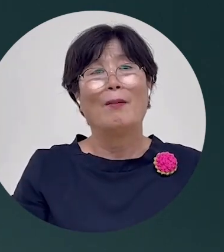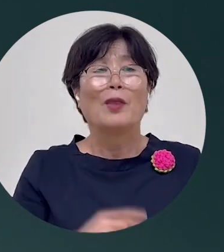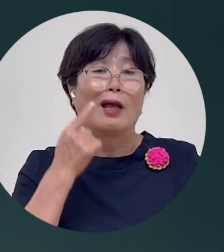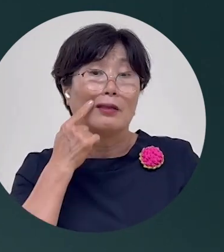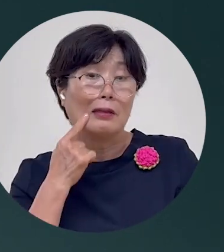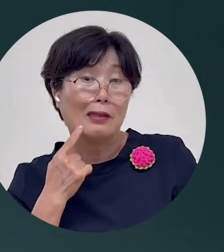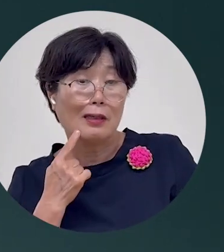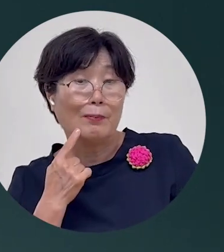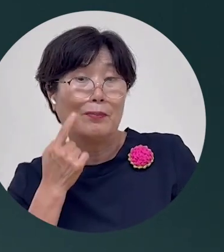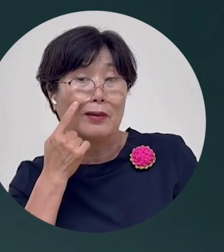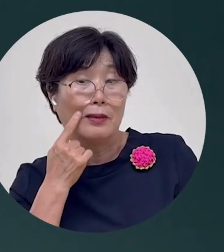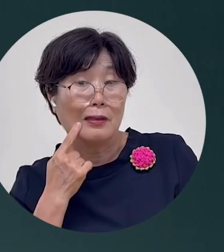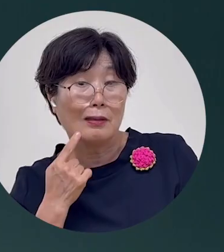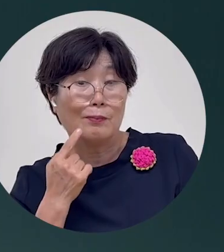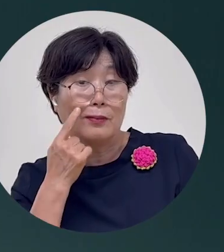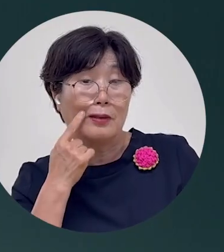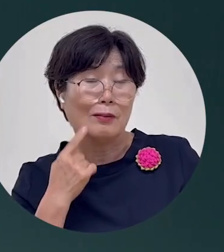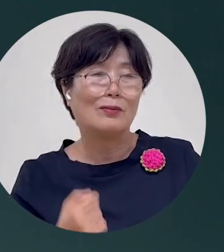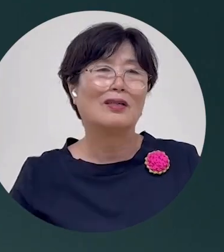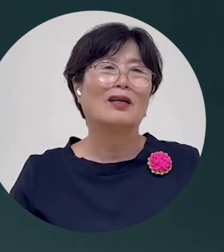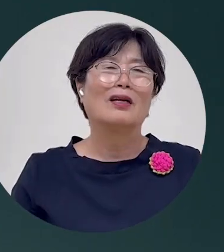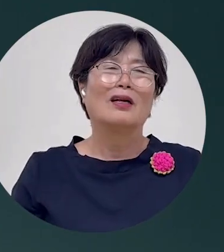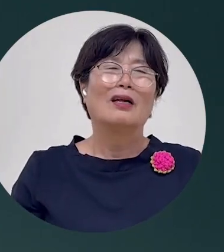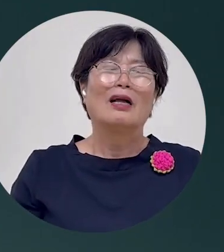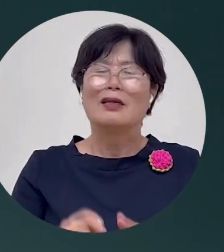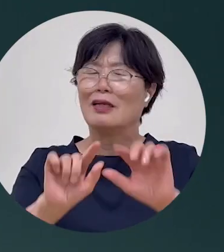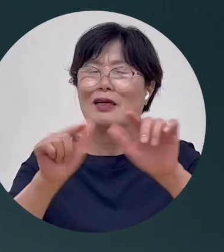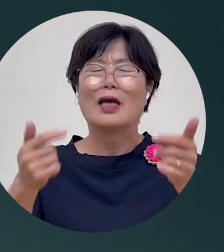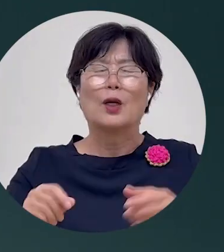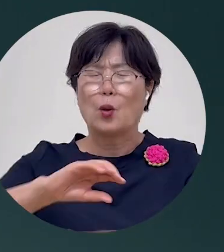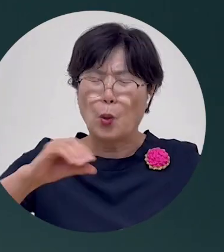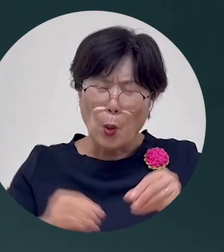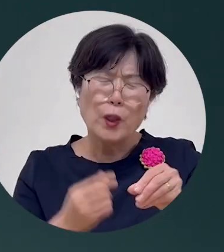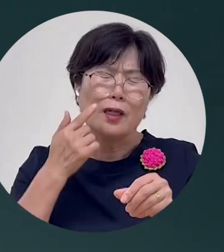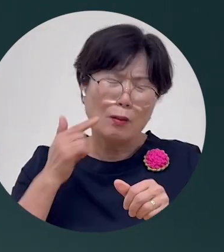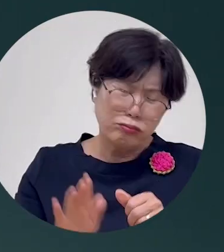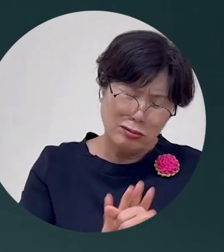흘릴까요? 불쌍하다고 생각해요. 통곡을 해요.